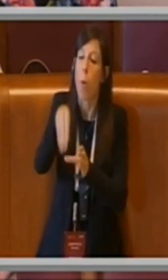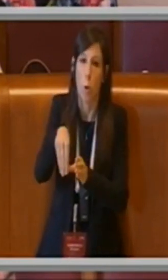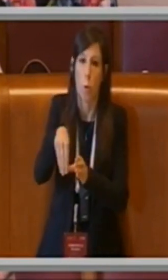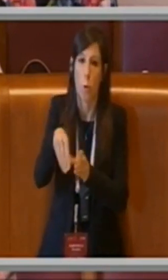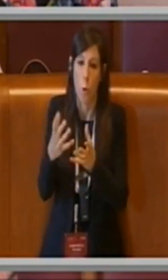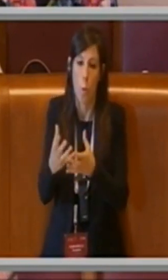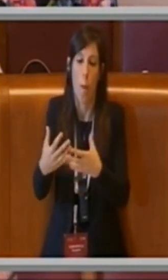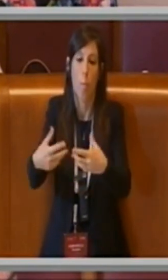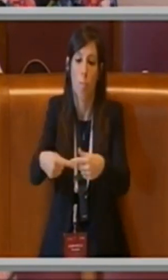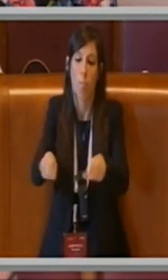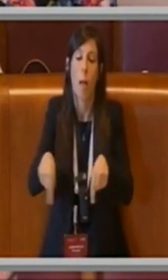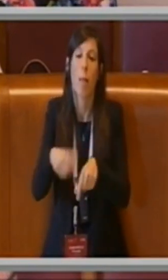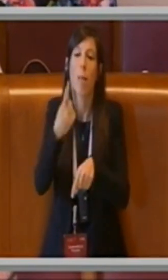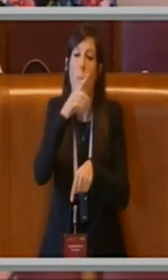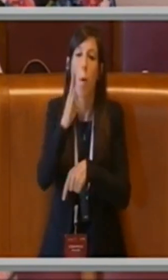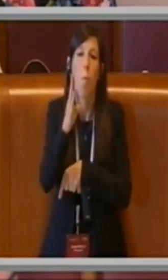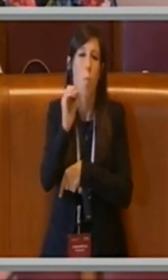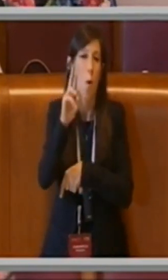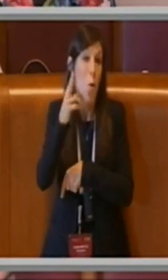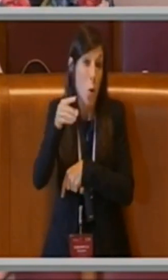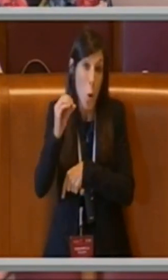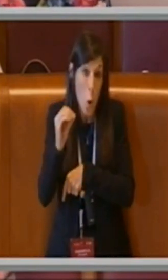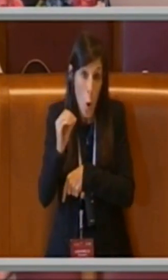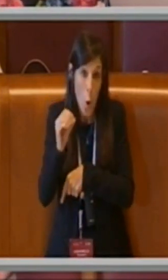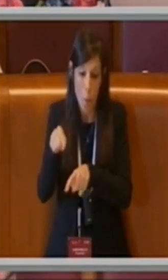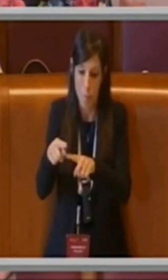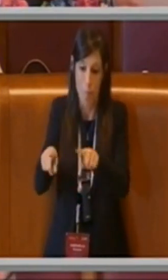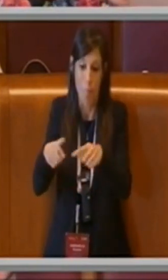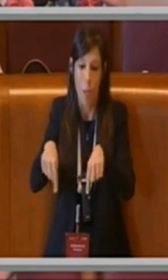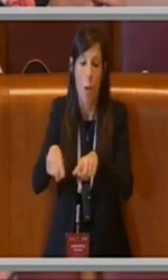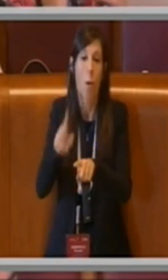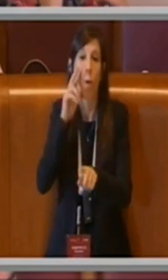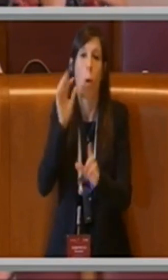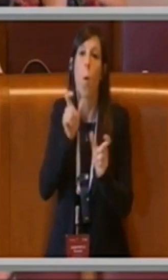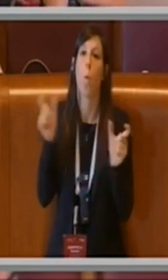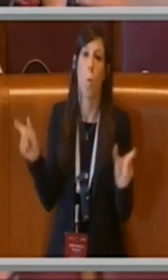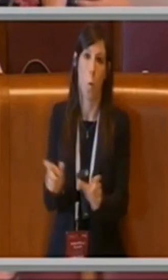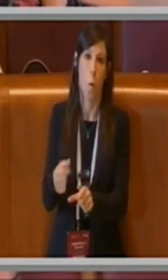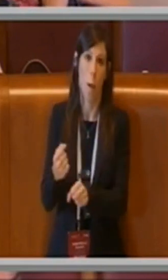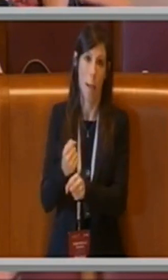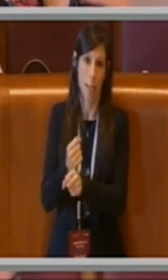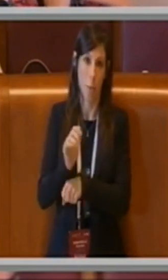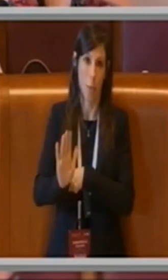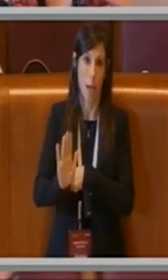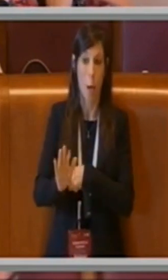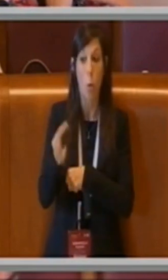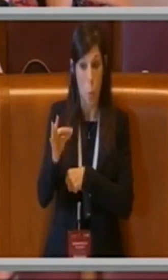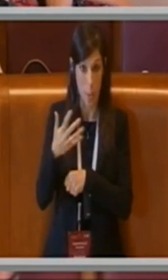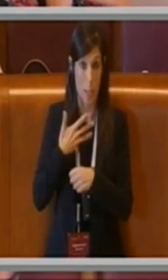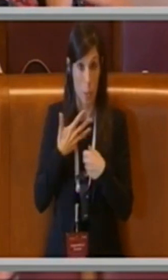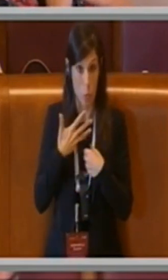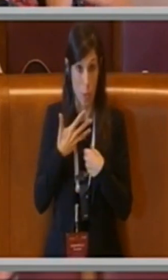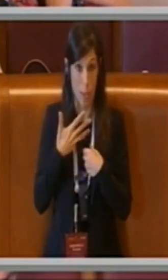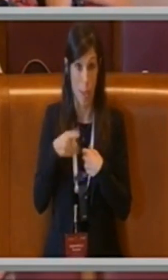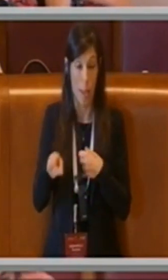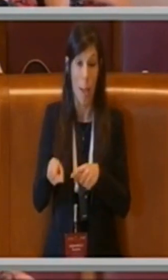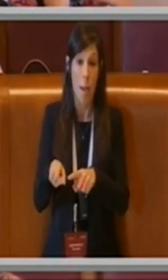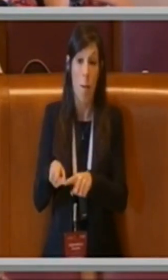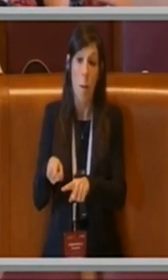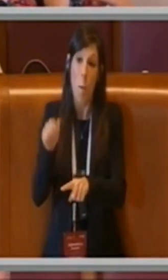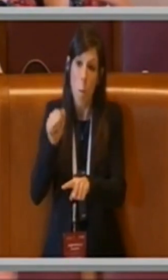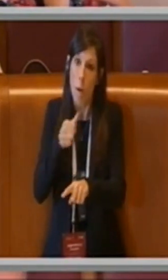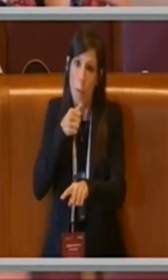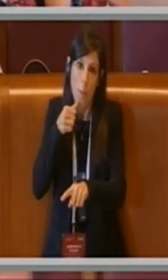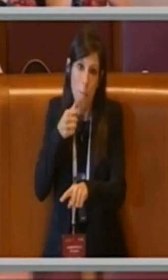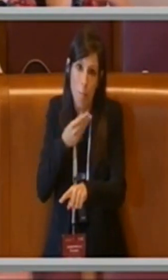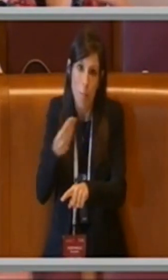quindi diversificazione di servizi, di artigianato di qualità, di artigianato